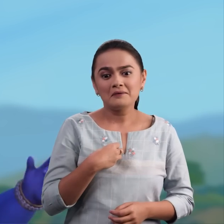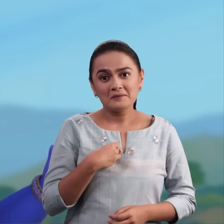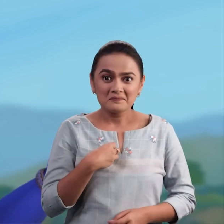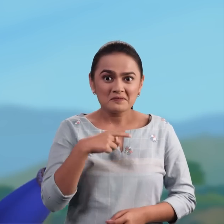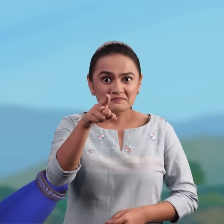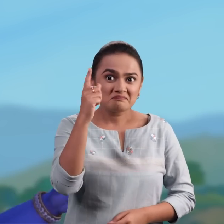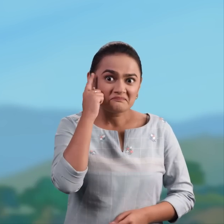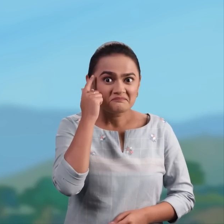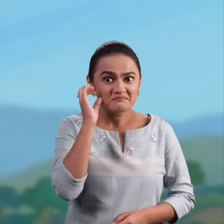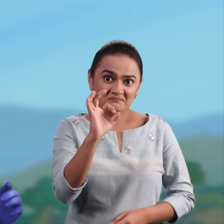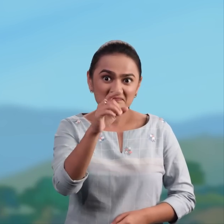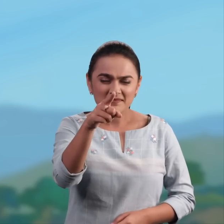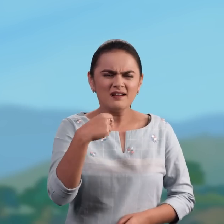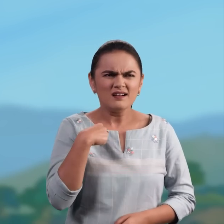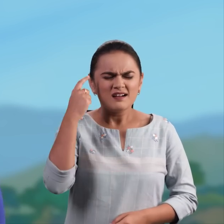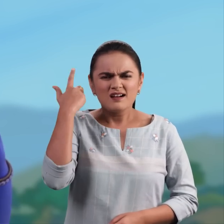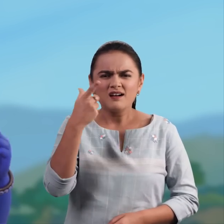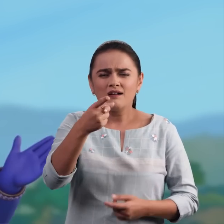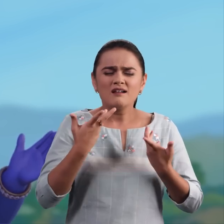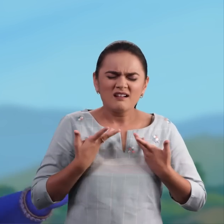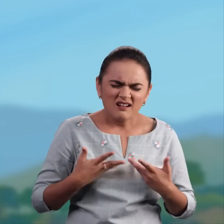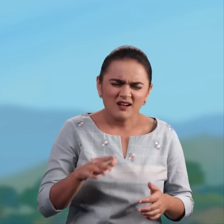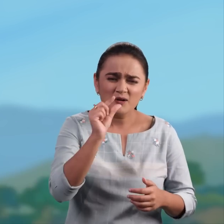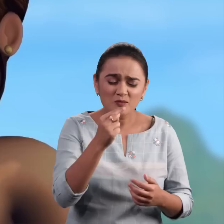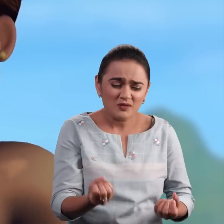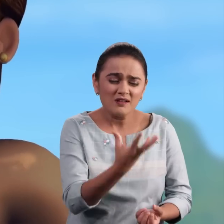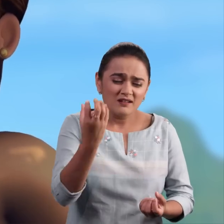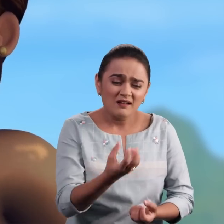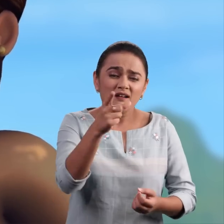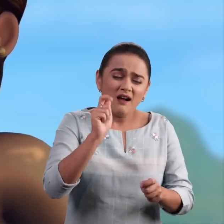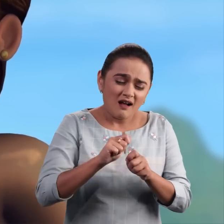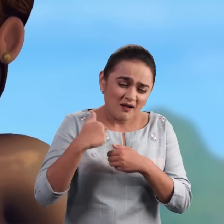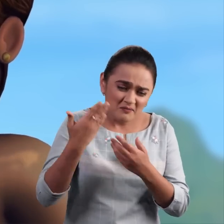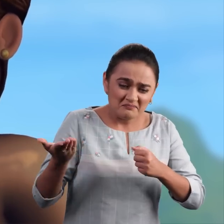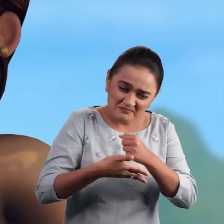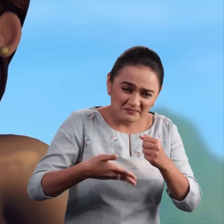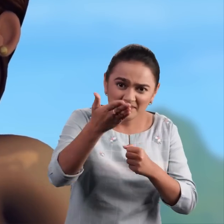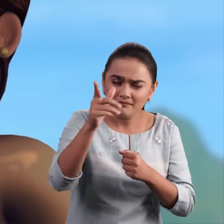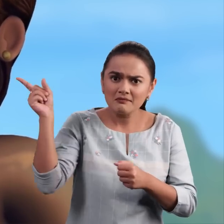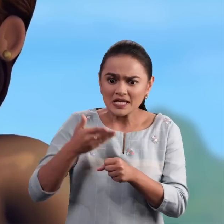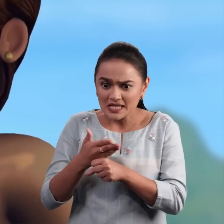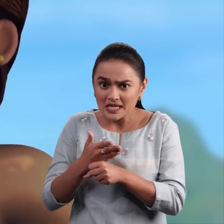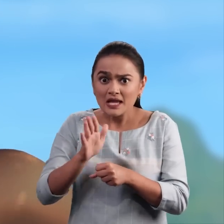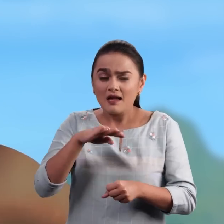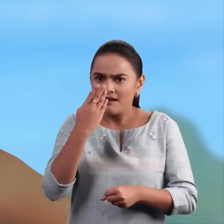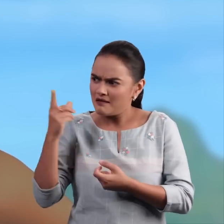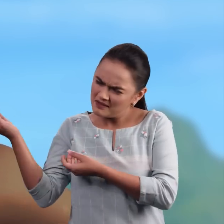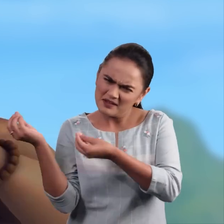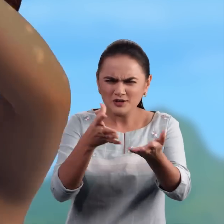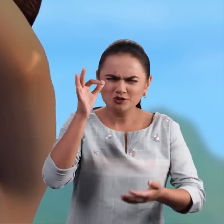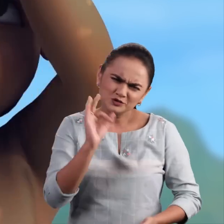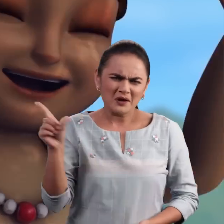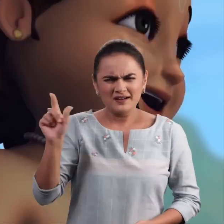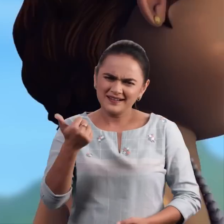तुम बड़े चतुर हो मधु। मेरे विचार से लड़कियां एक थके हारे मोतियों के किसान के साथ अपना घी माखन अवश्य